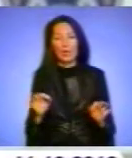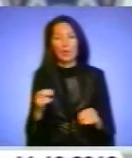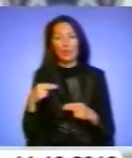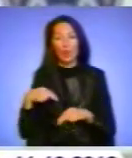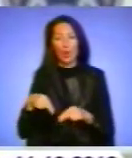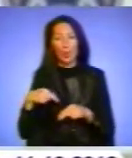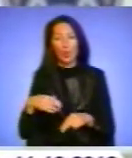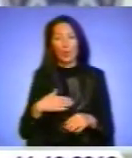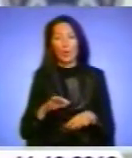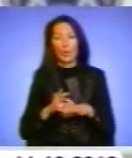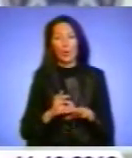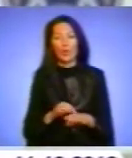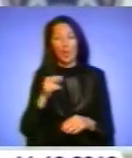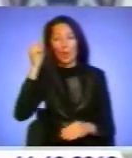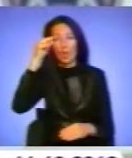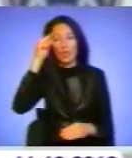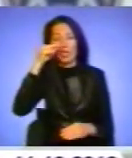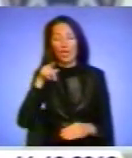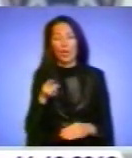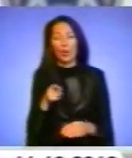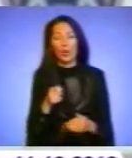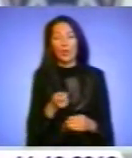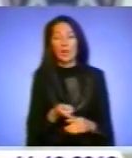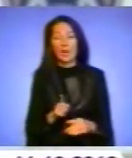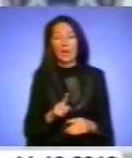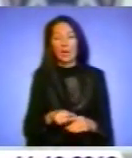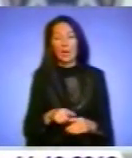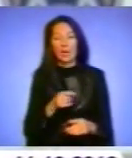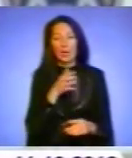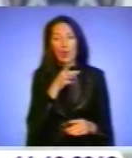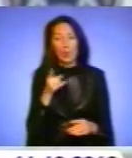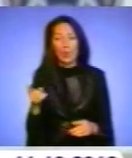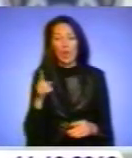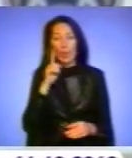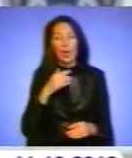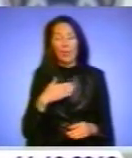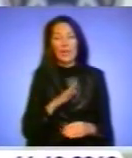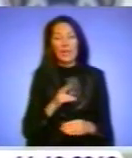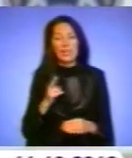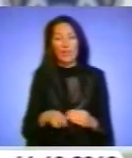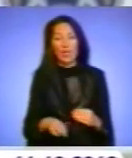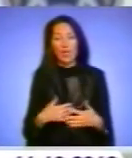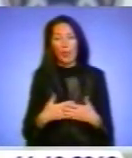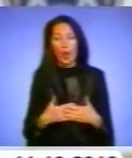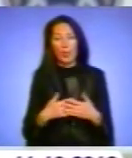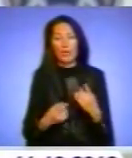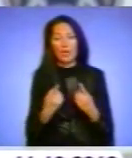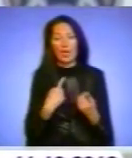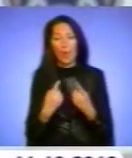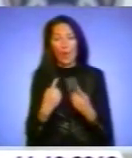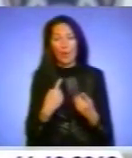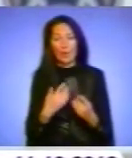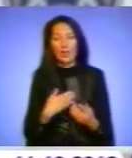ми проводимо навчання. І до тих пір, поки ми не завершимо громадські обговорення,